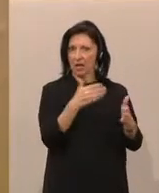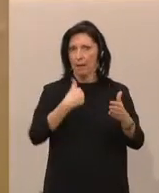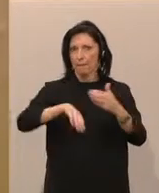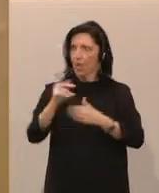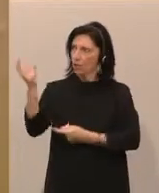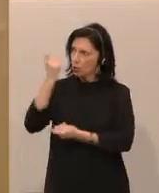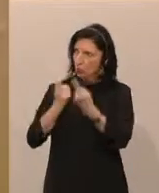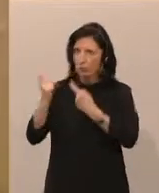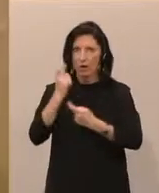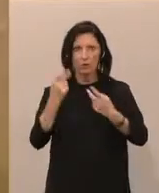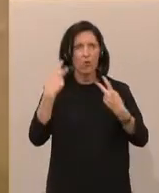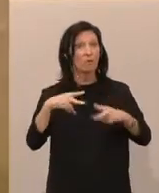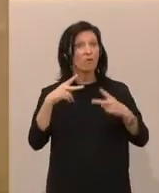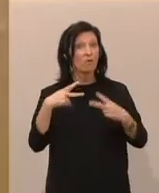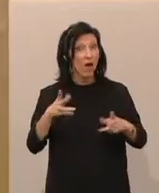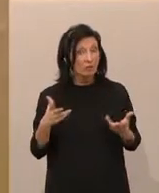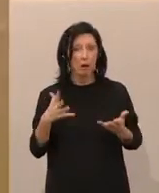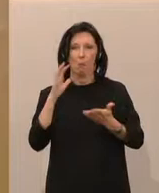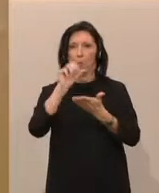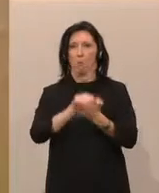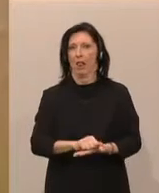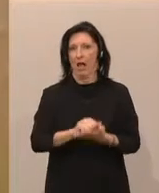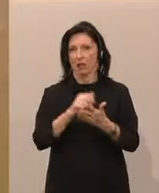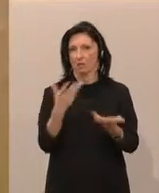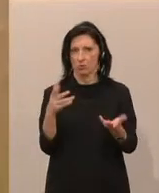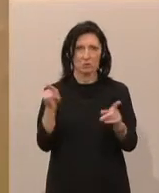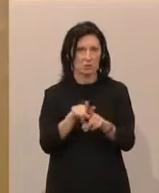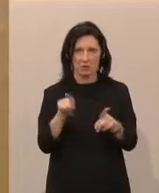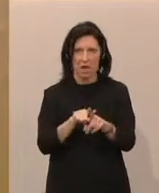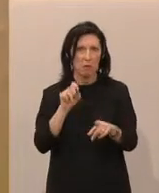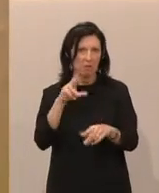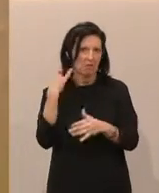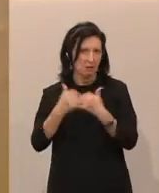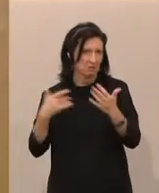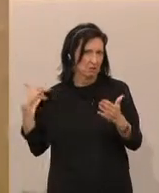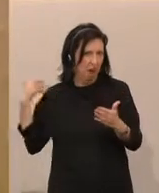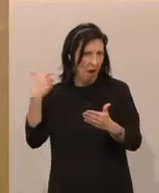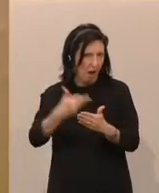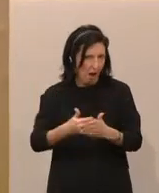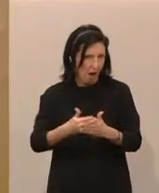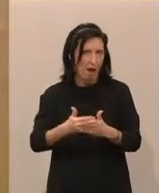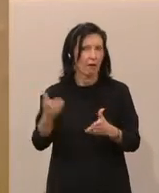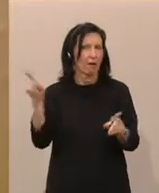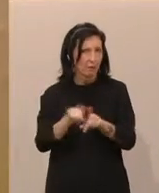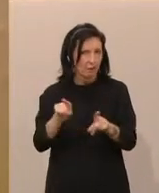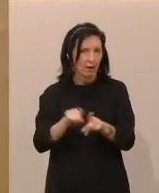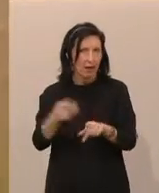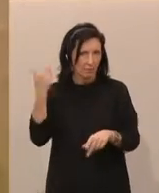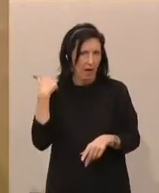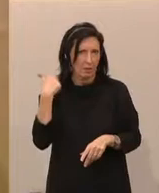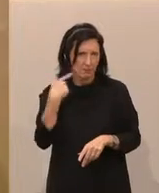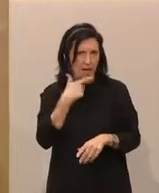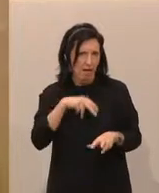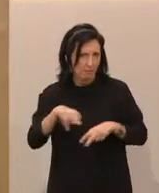und weiter die belastung fortzusetzen und in den letzten 13 jahren in dieser regierung nämlich von der vorgängerregierung stattgefunden hat